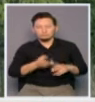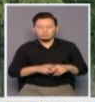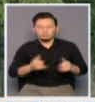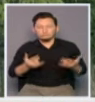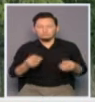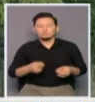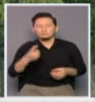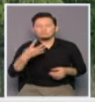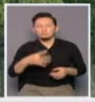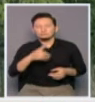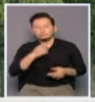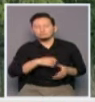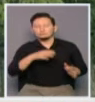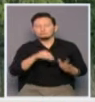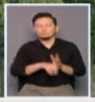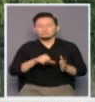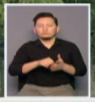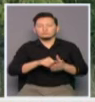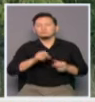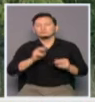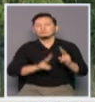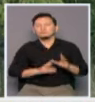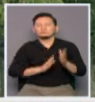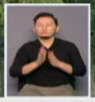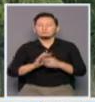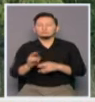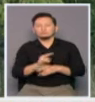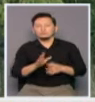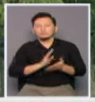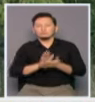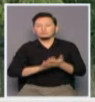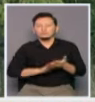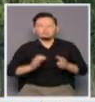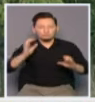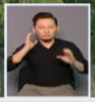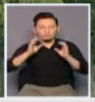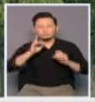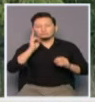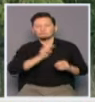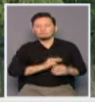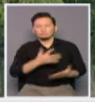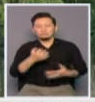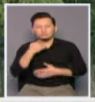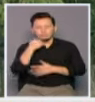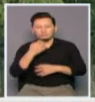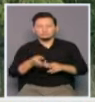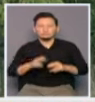бүгін 140 сарбаз көгалдандыру жұмыстарына тартылып отыр. Яғни студент жастар мен жұмыссыз жастар.